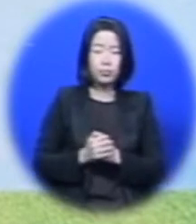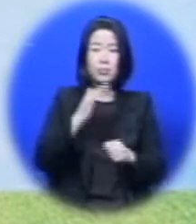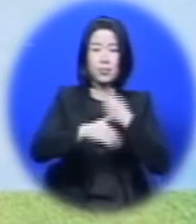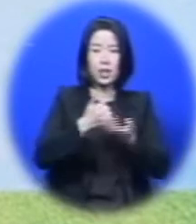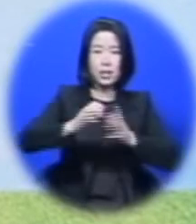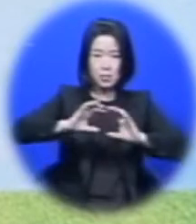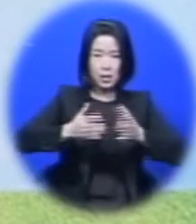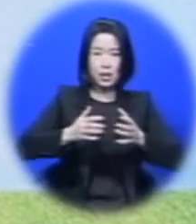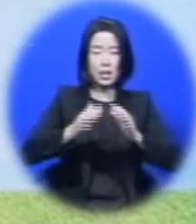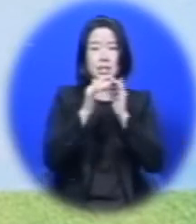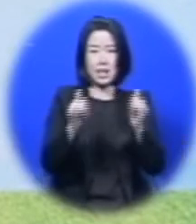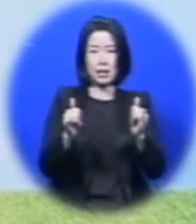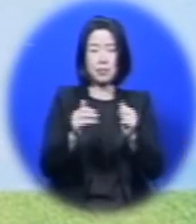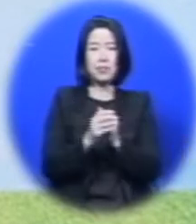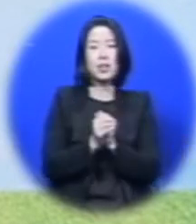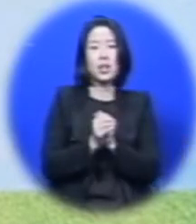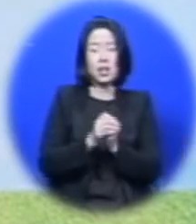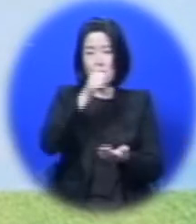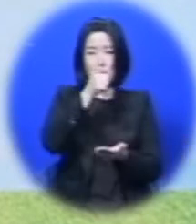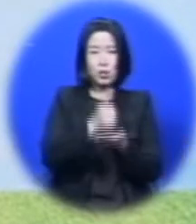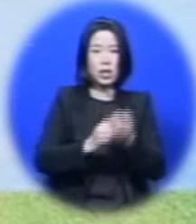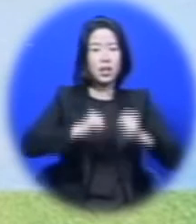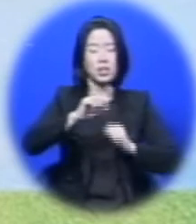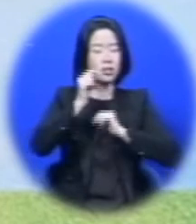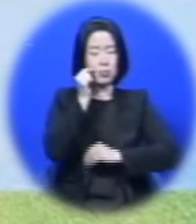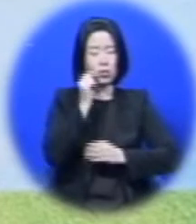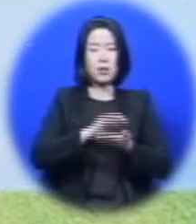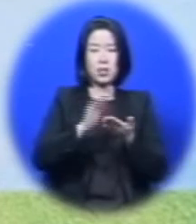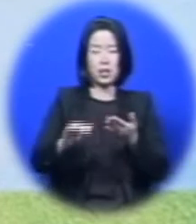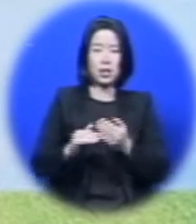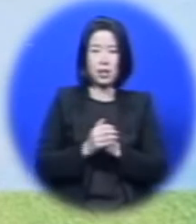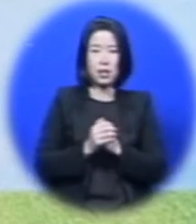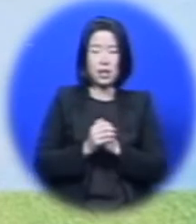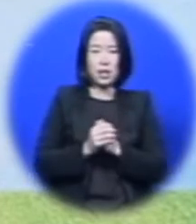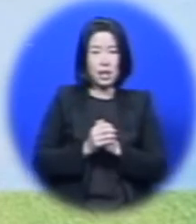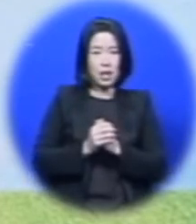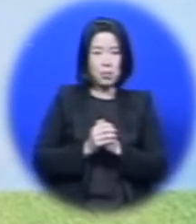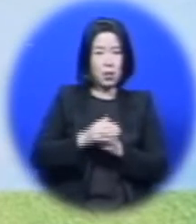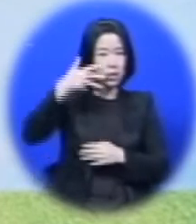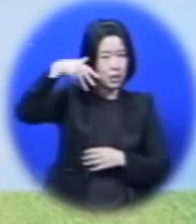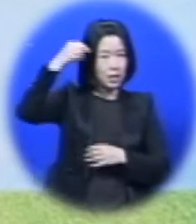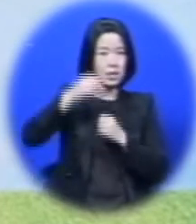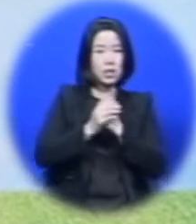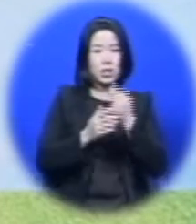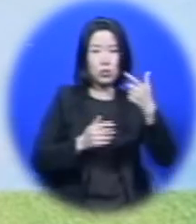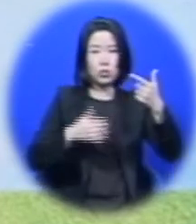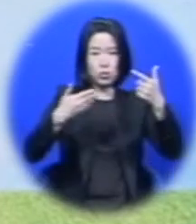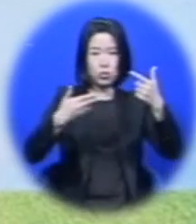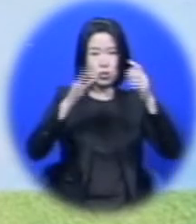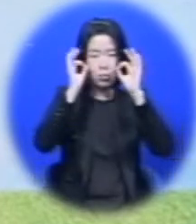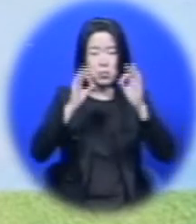하나님의 나라 사람은 죄를 짓지를 못해요. 창세기 6장 9절에 보면